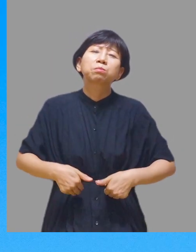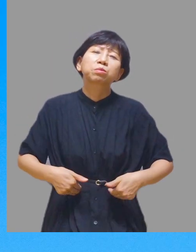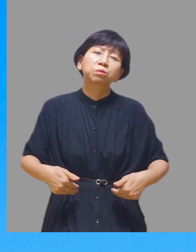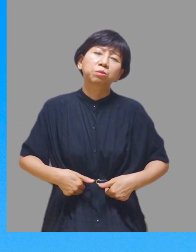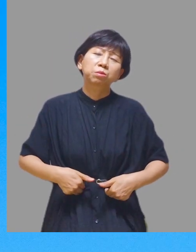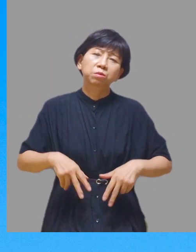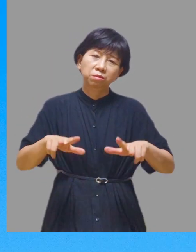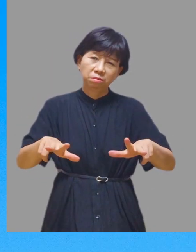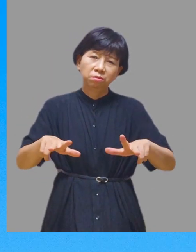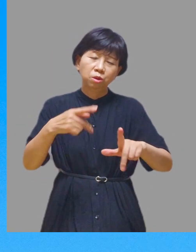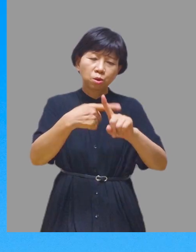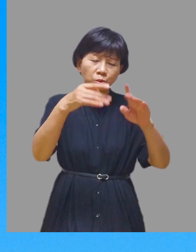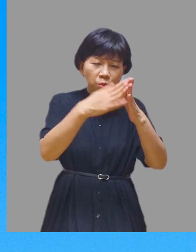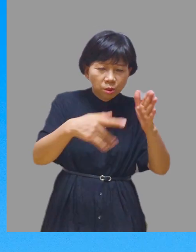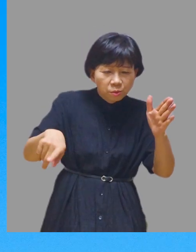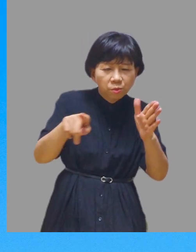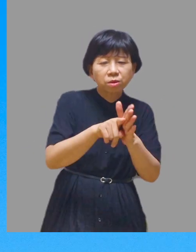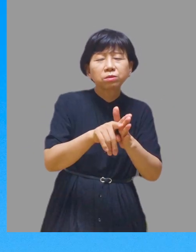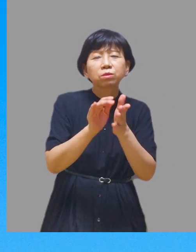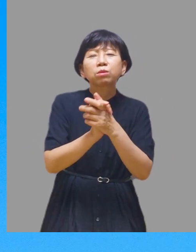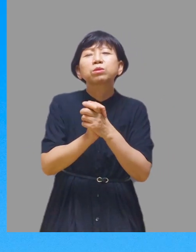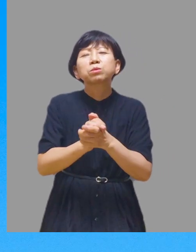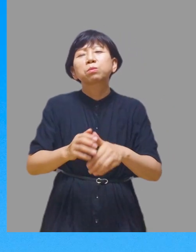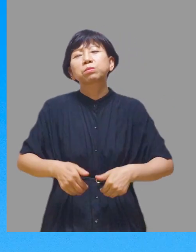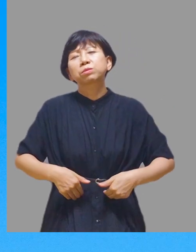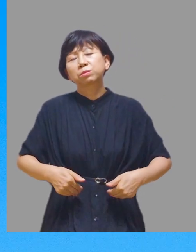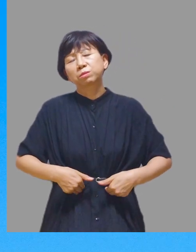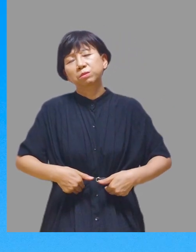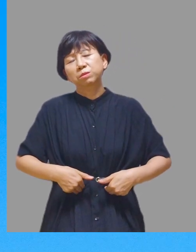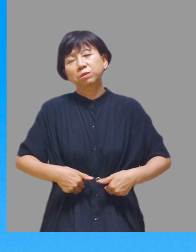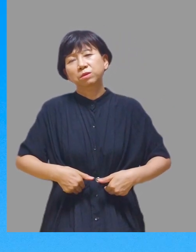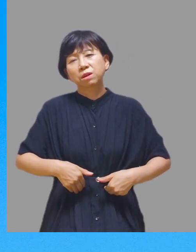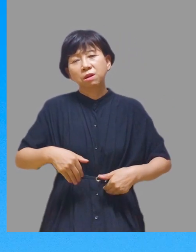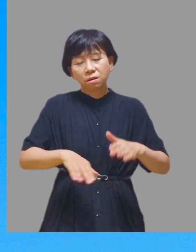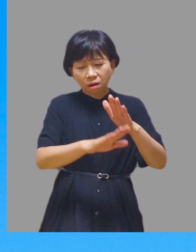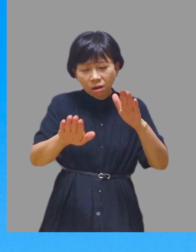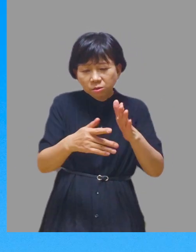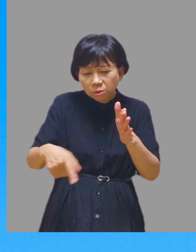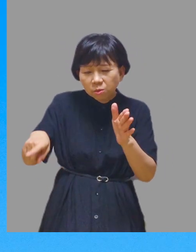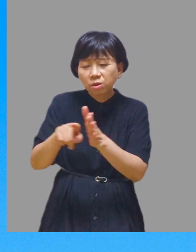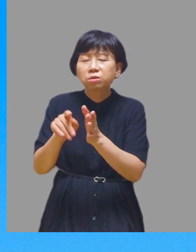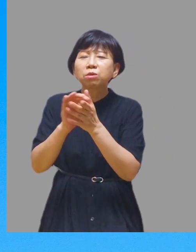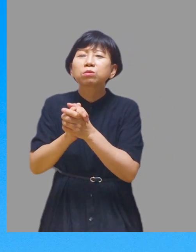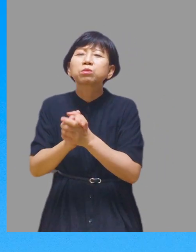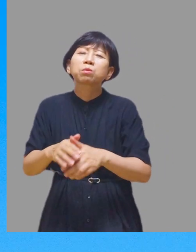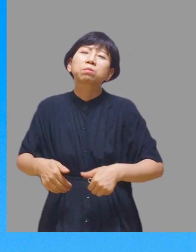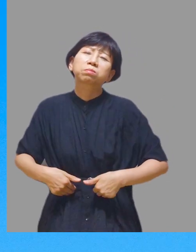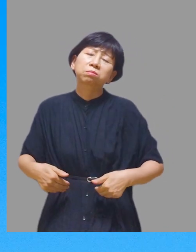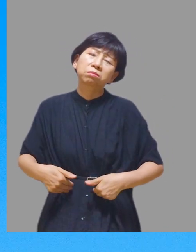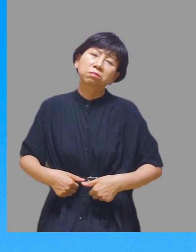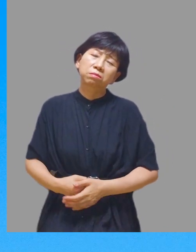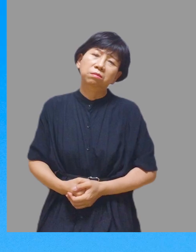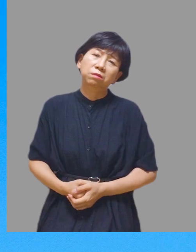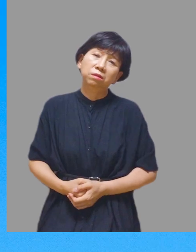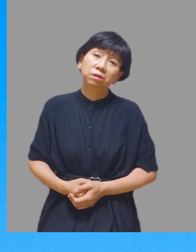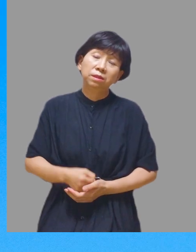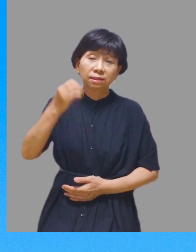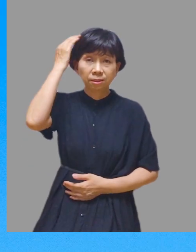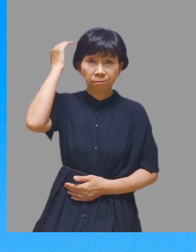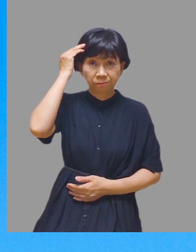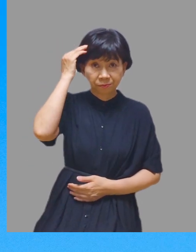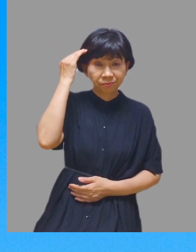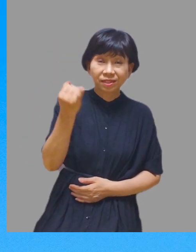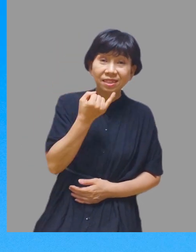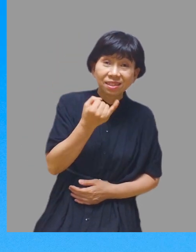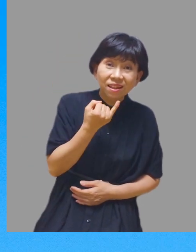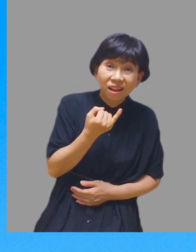믿습니다. 교회들을 위해서 기도해야 될 때인 줄 믿습니다. 우리의 가정들을 위해서 기도해야 될 줄 믿습니다. 대한민국은